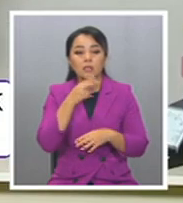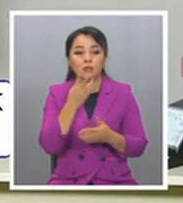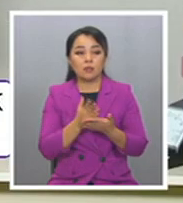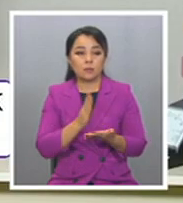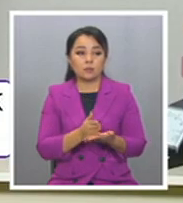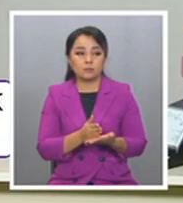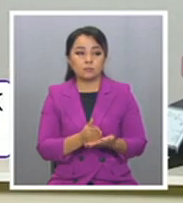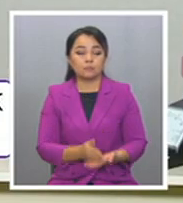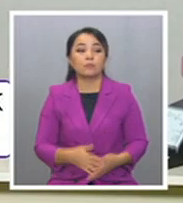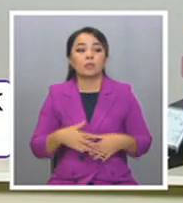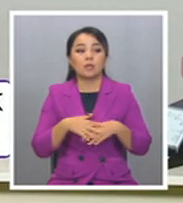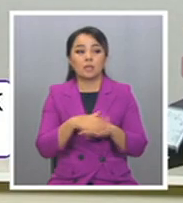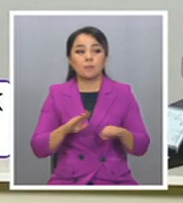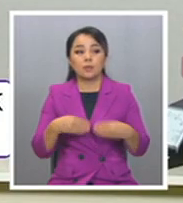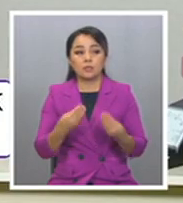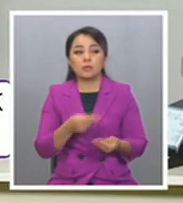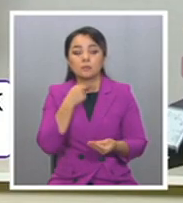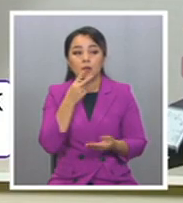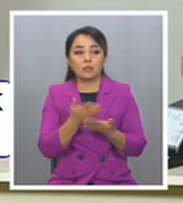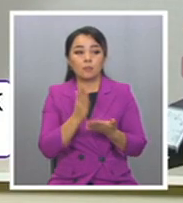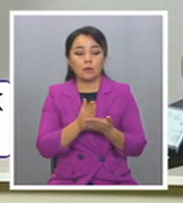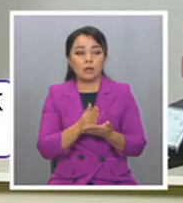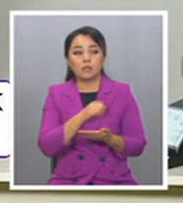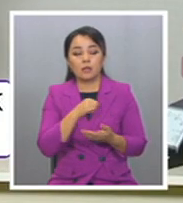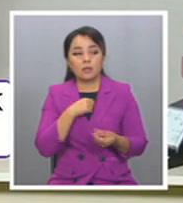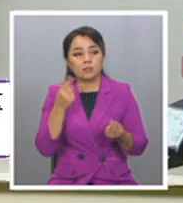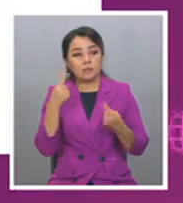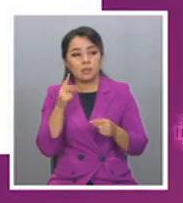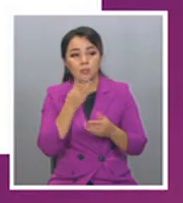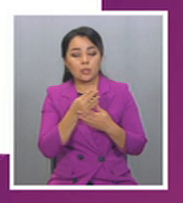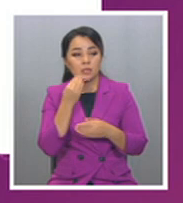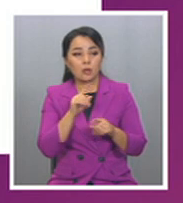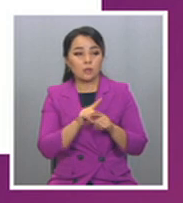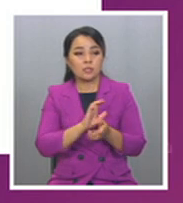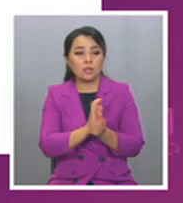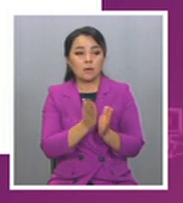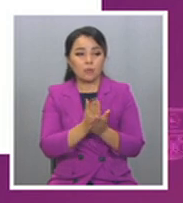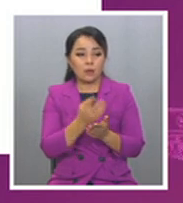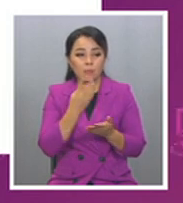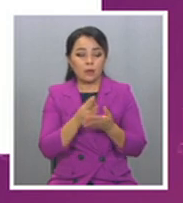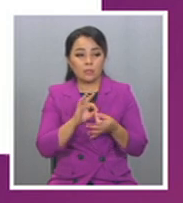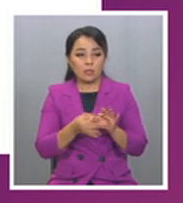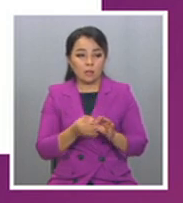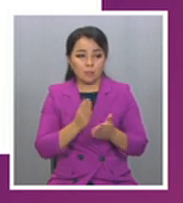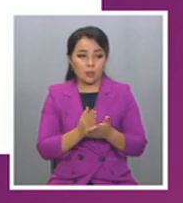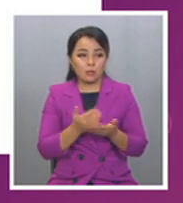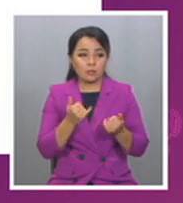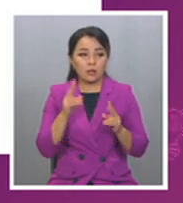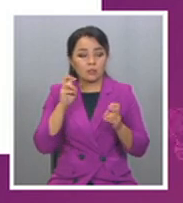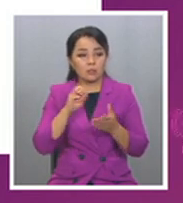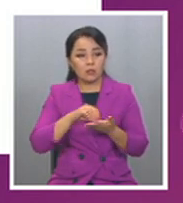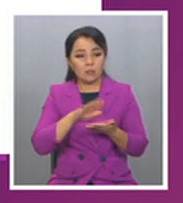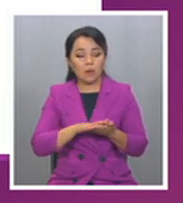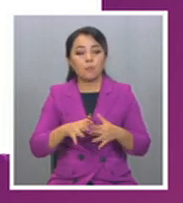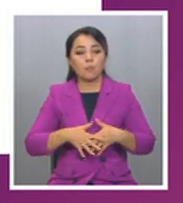аударайық. Есептің берілген мынандай. Идеал тербелмелі контурдың сиымдылығы 0,15 микрофарад. Конденсаторлың астарындағы